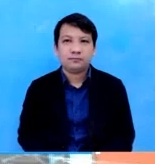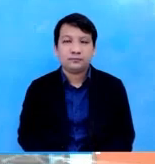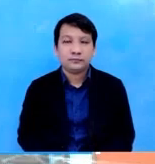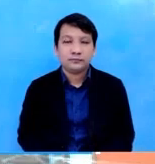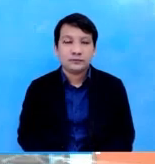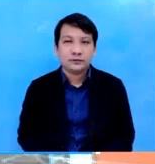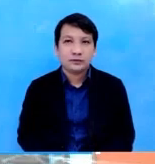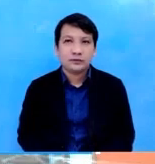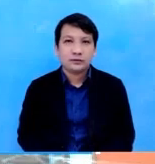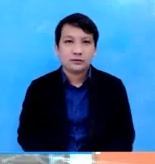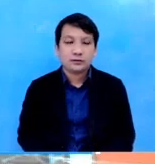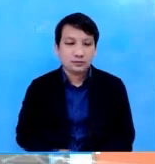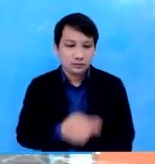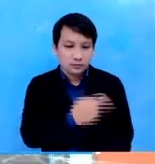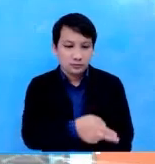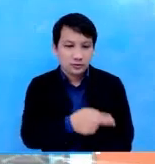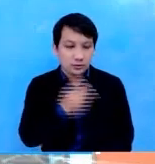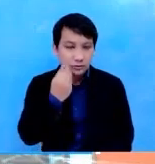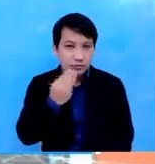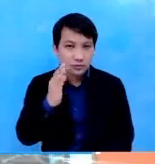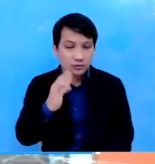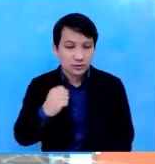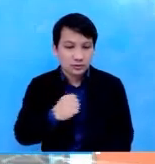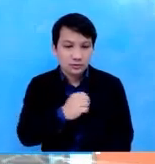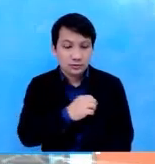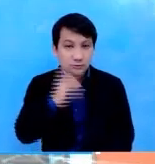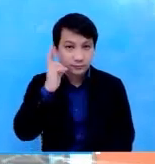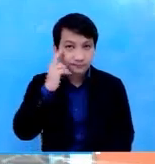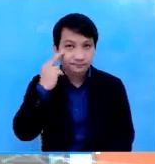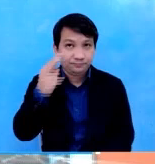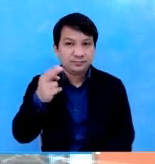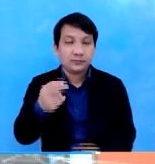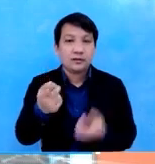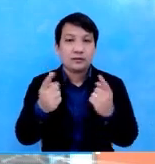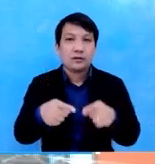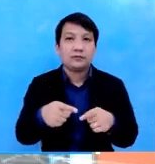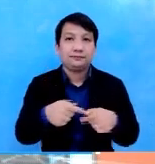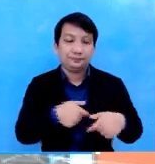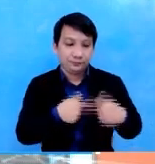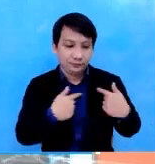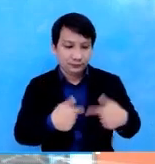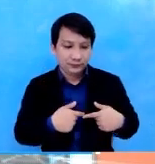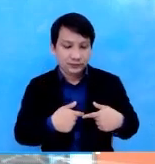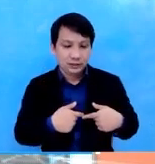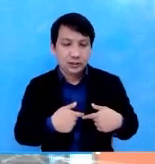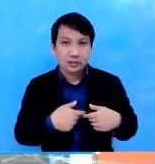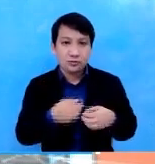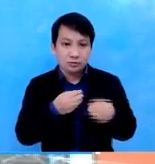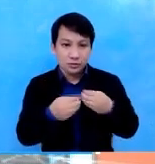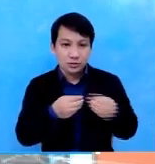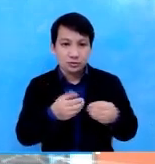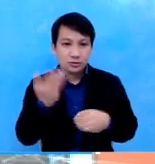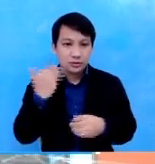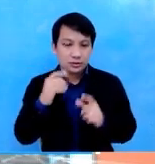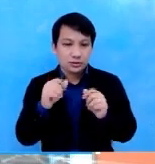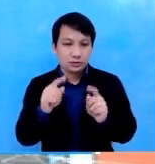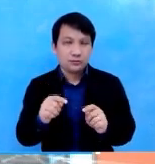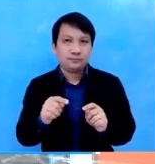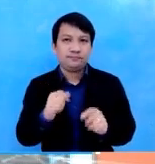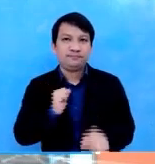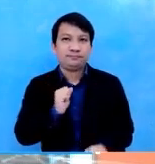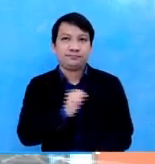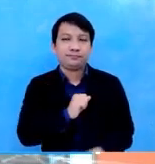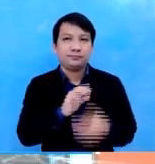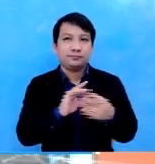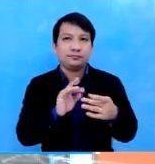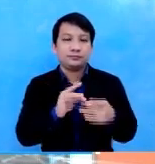mula sa ospital si Senador Robin Hood Padilla matapos sumailalim sa isang heart procedure noong Sabado. Kwento ng Senador,